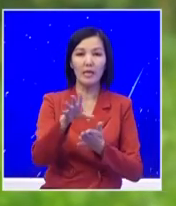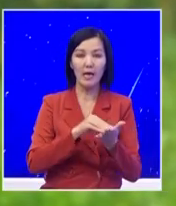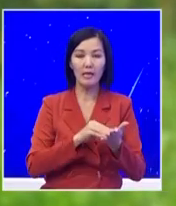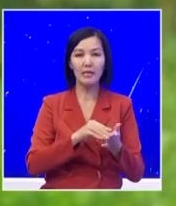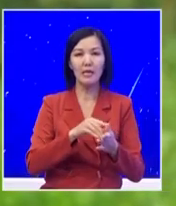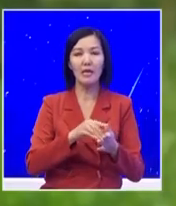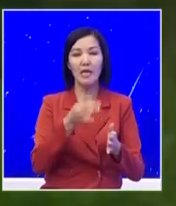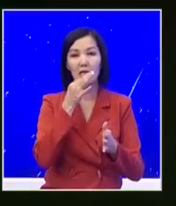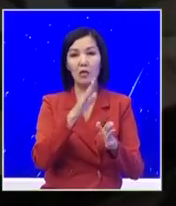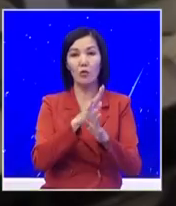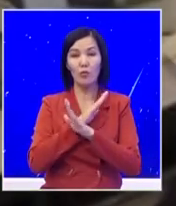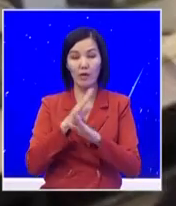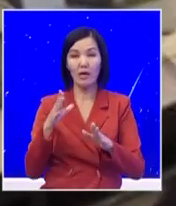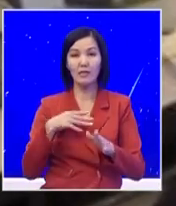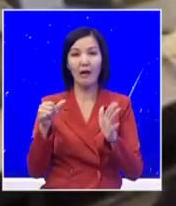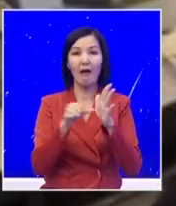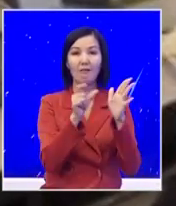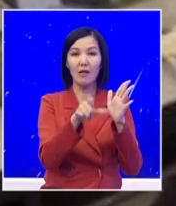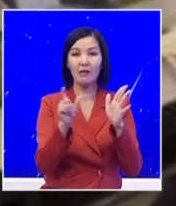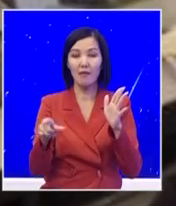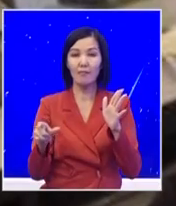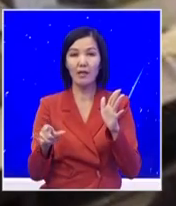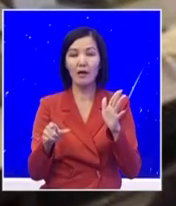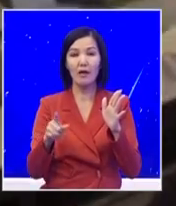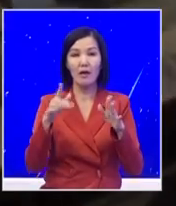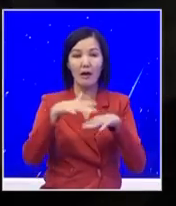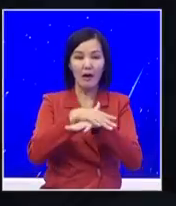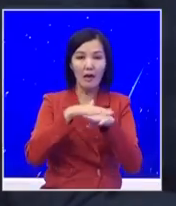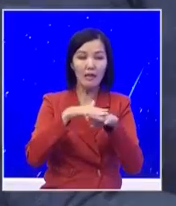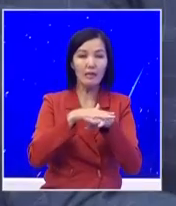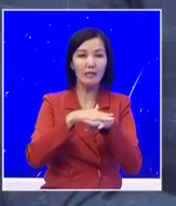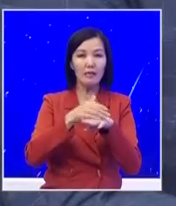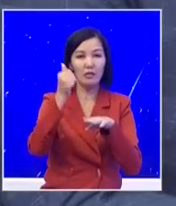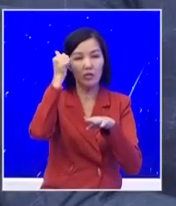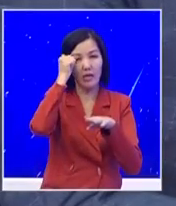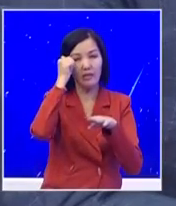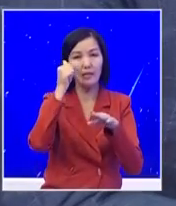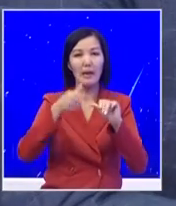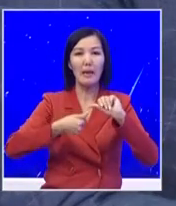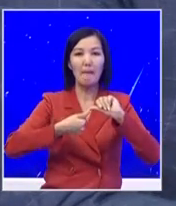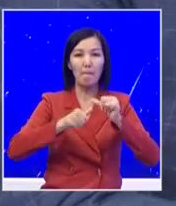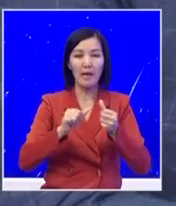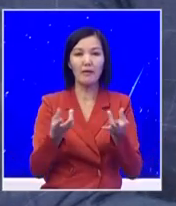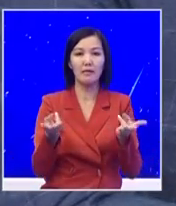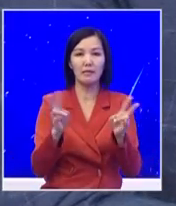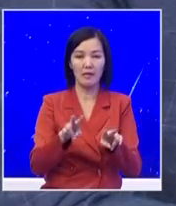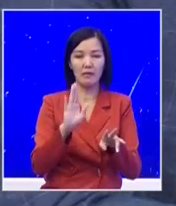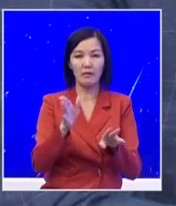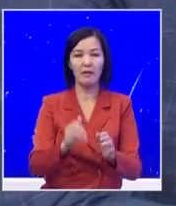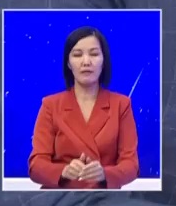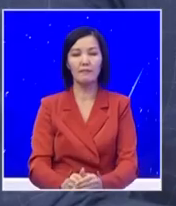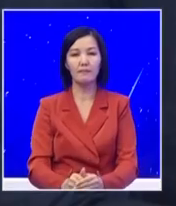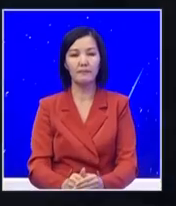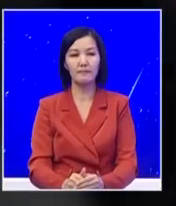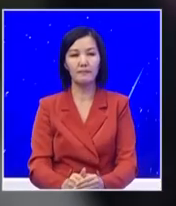мезгілсіз өмірден өте шыққан алты азаматта ел жадында мәңгі сақталады. Өскен жерін